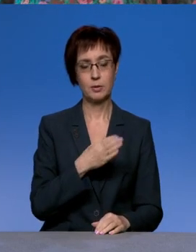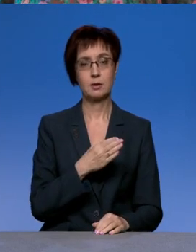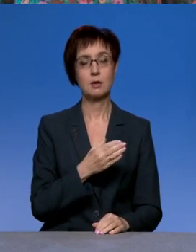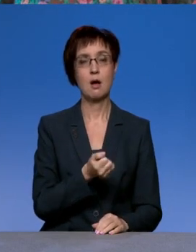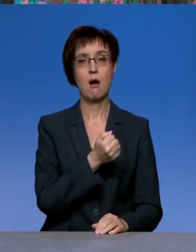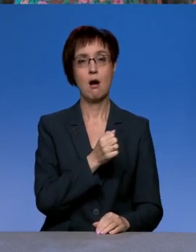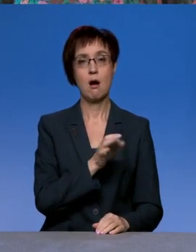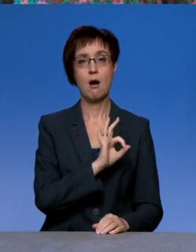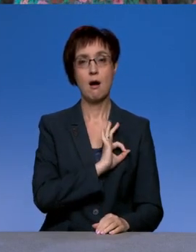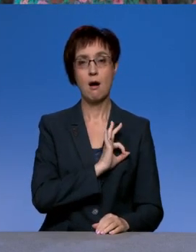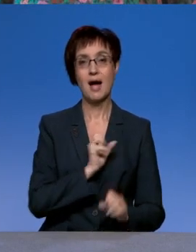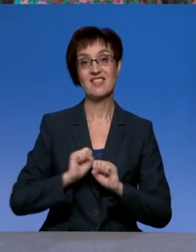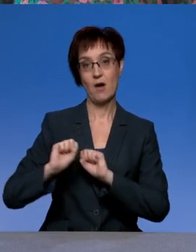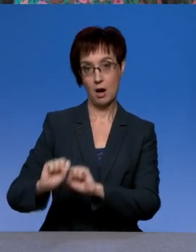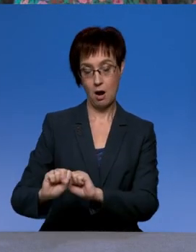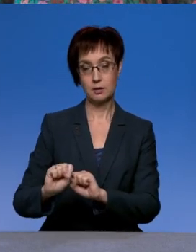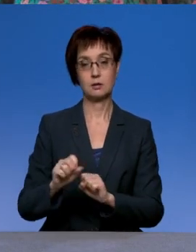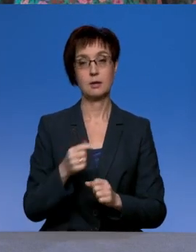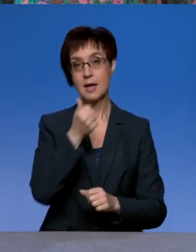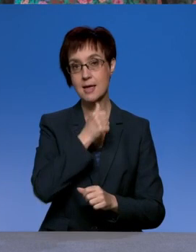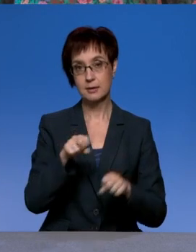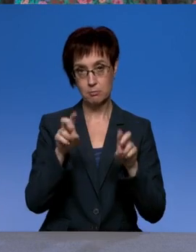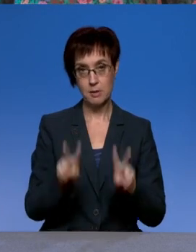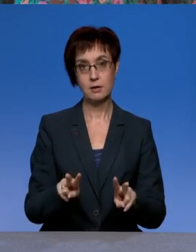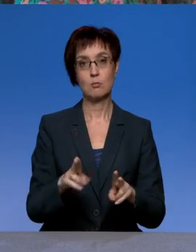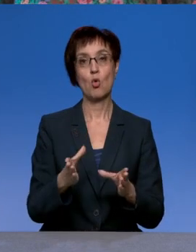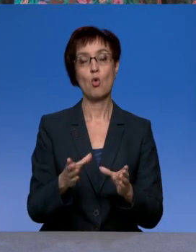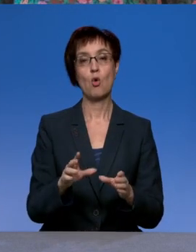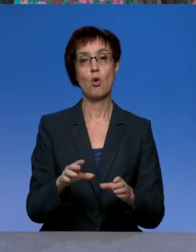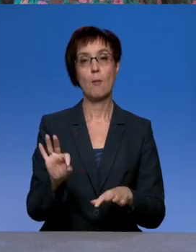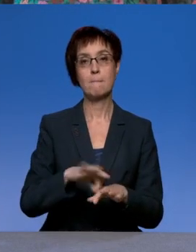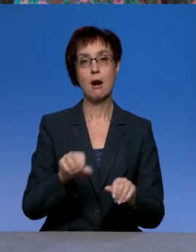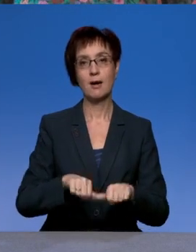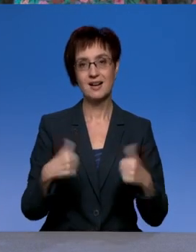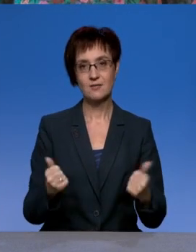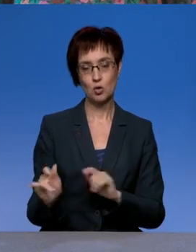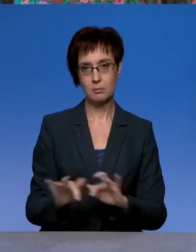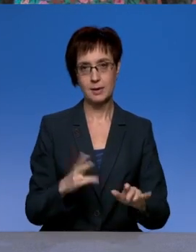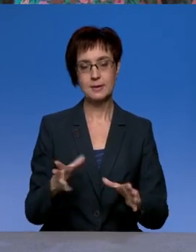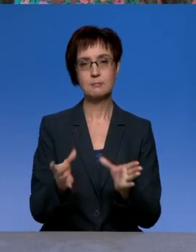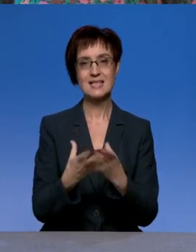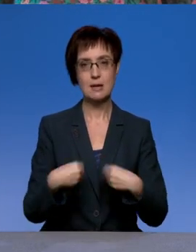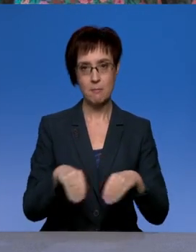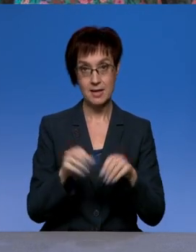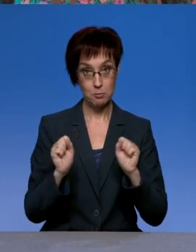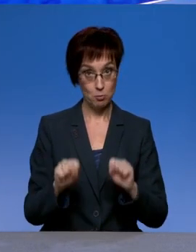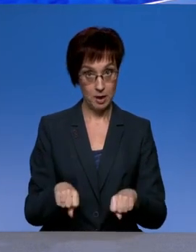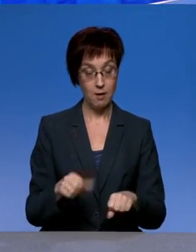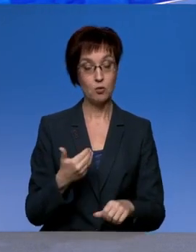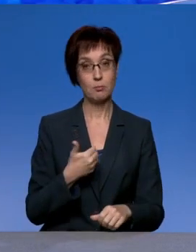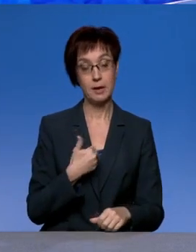процессам и семейному праву, была с нами на прямой связи. Говорили, конечно, о вот этом интересном моменте,